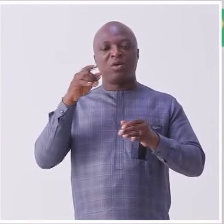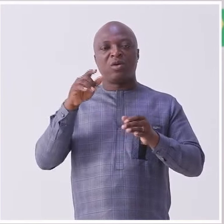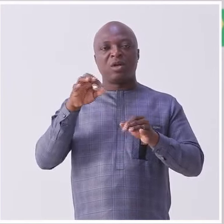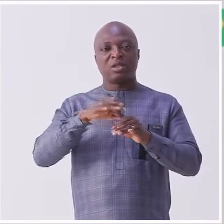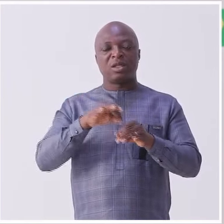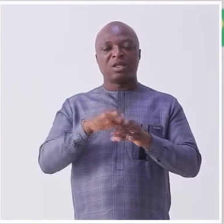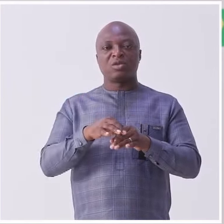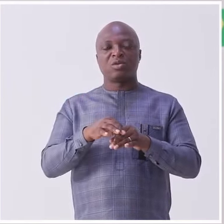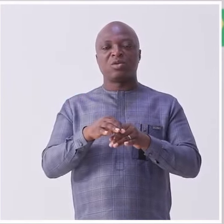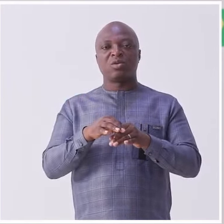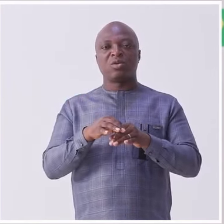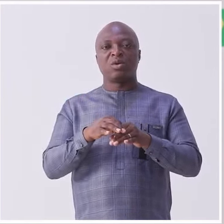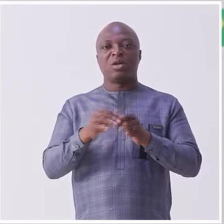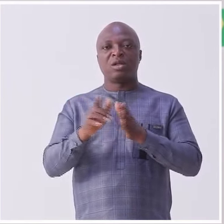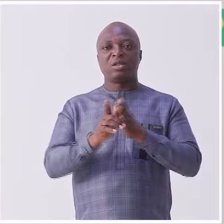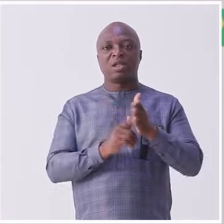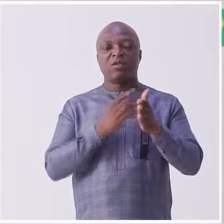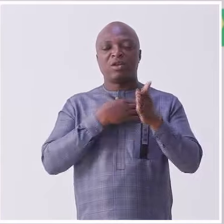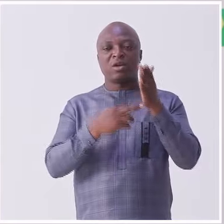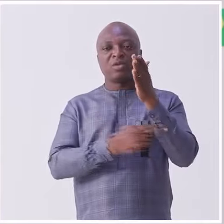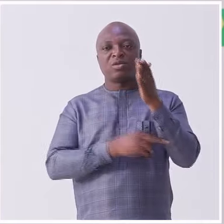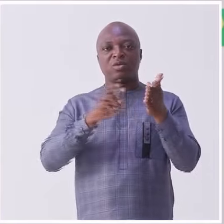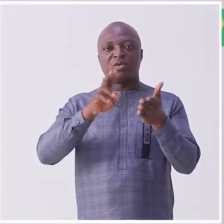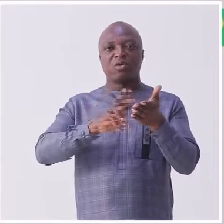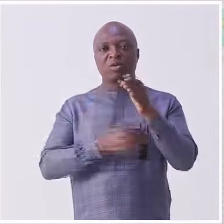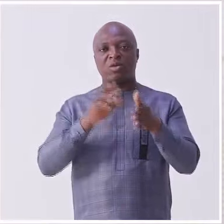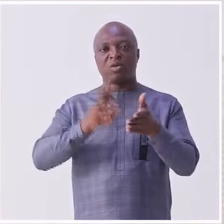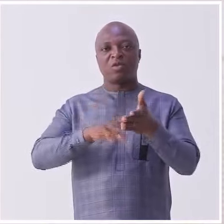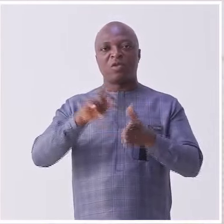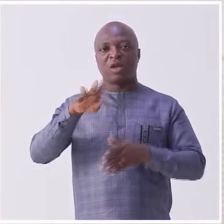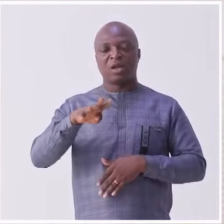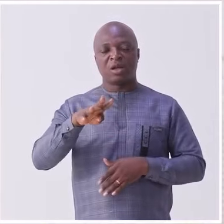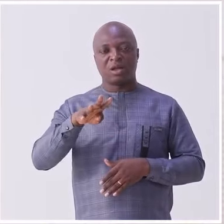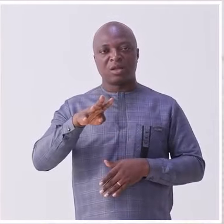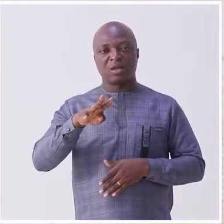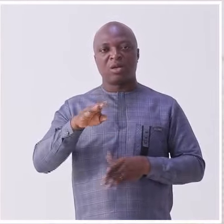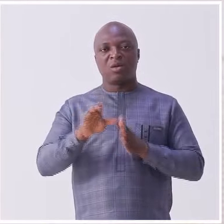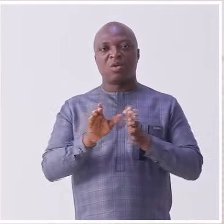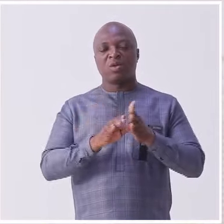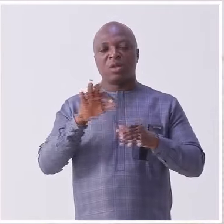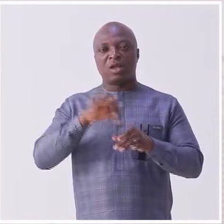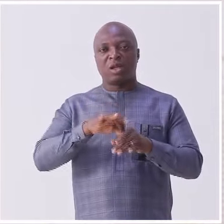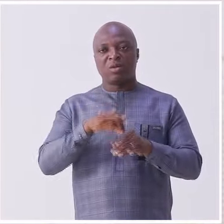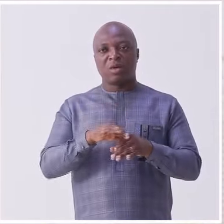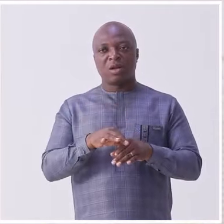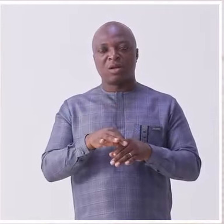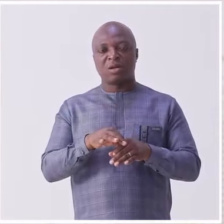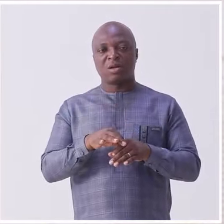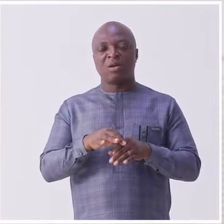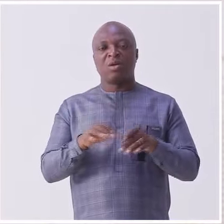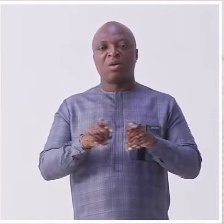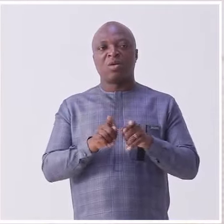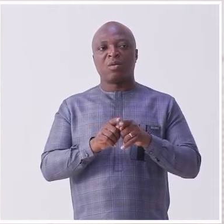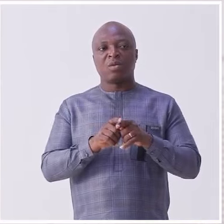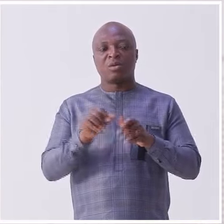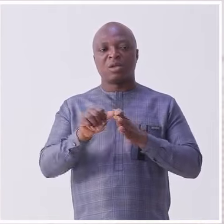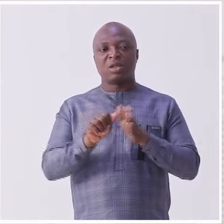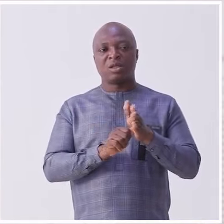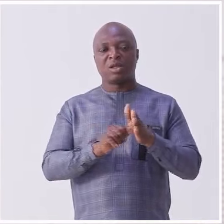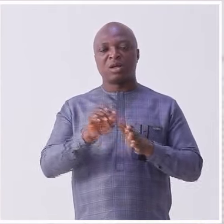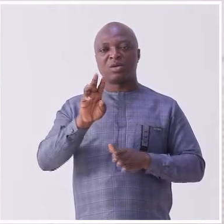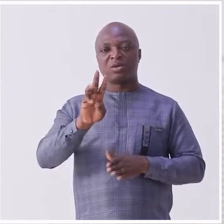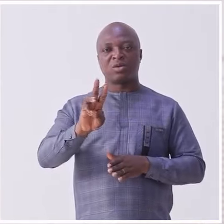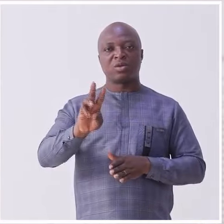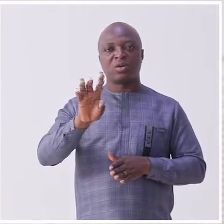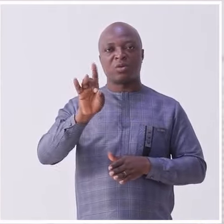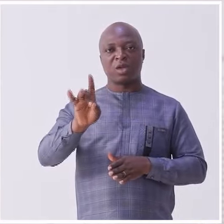élections législatives et régionales de 2024. Le Code électoral, notamment dans son article